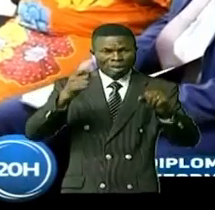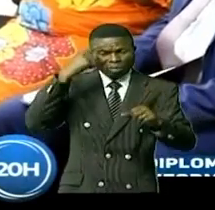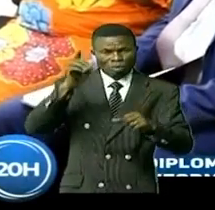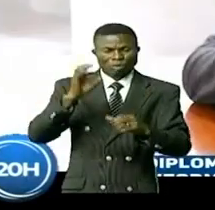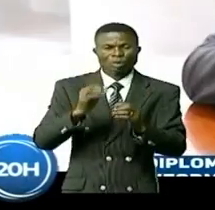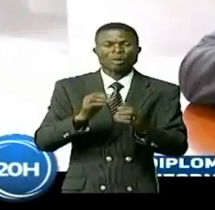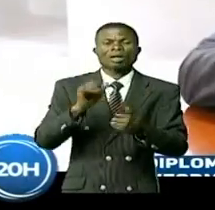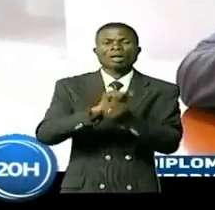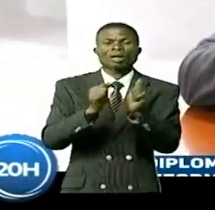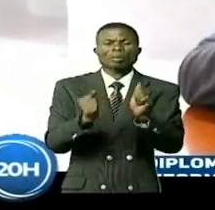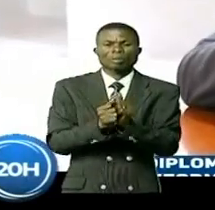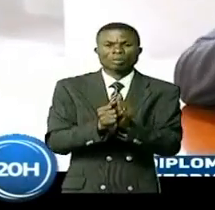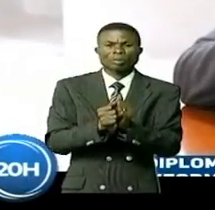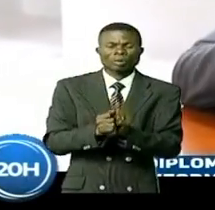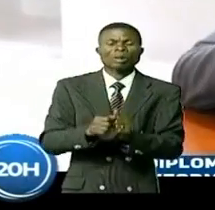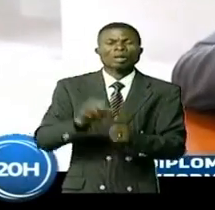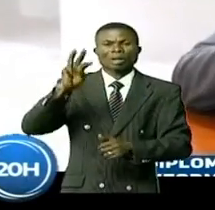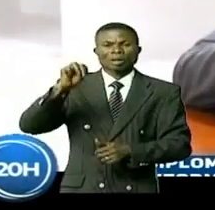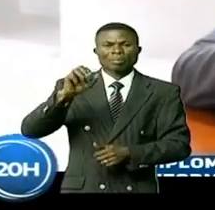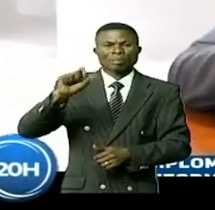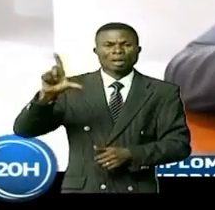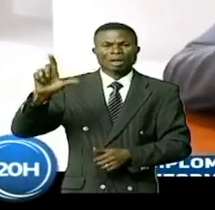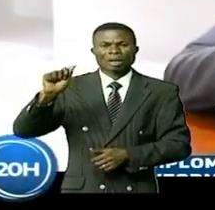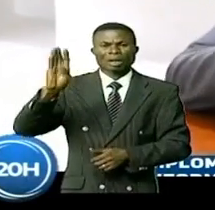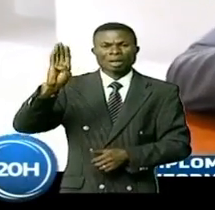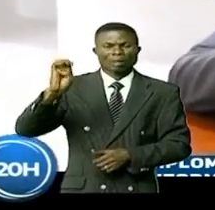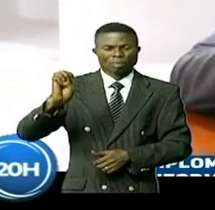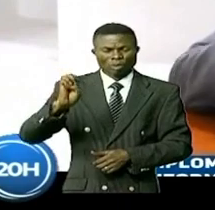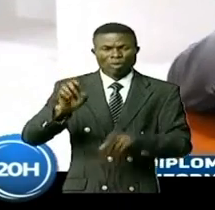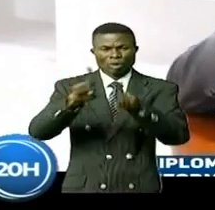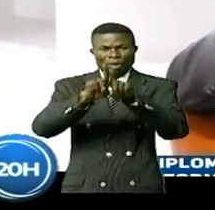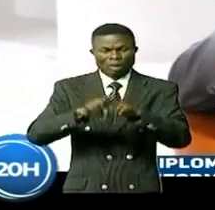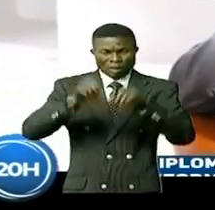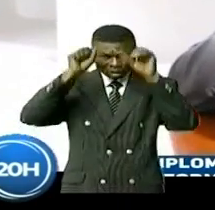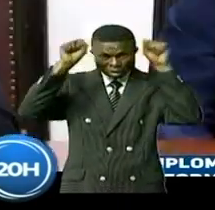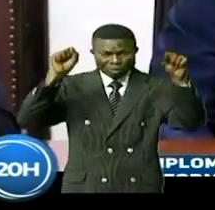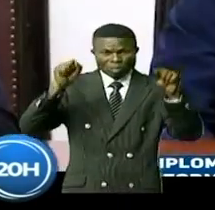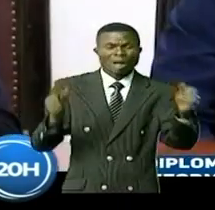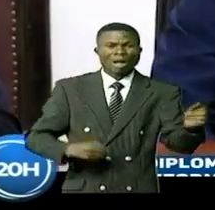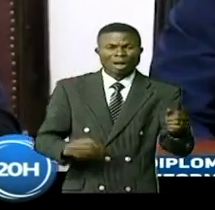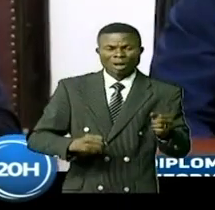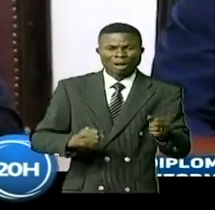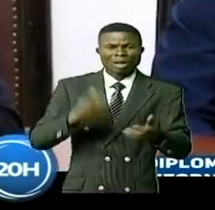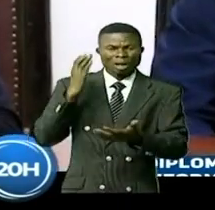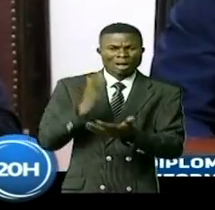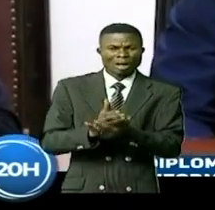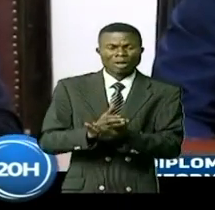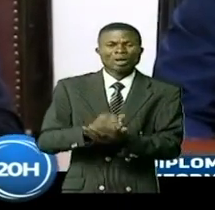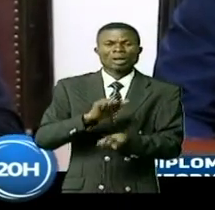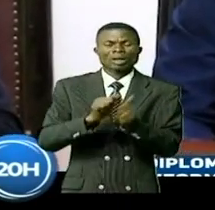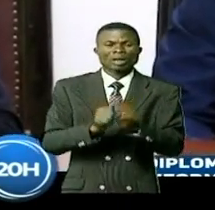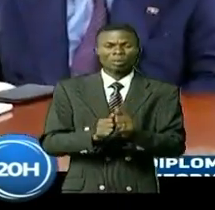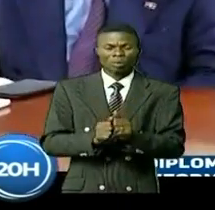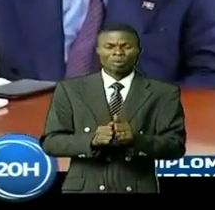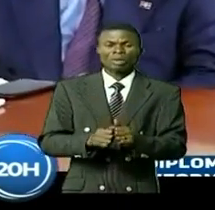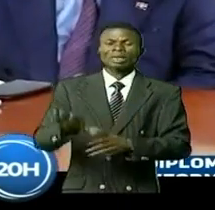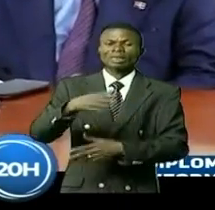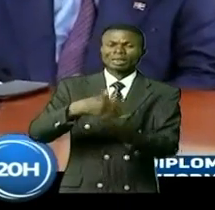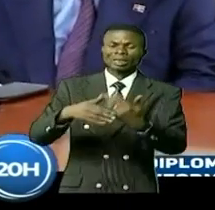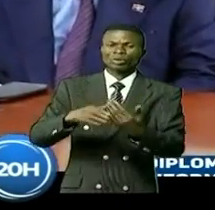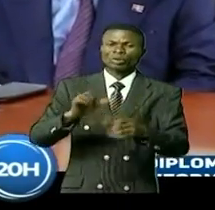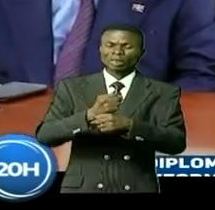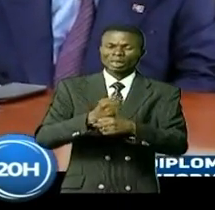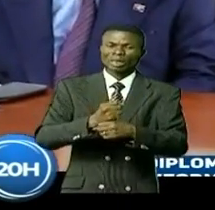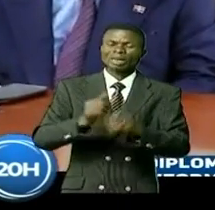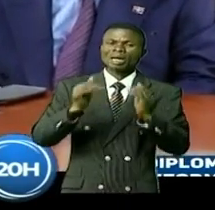le processus de Malabo et le président João Lourenço afin qu'il enlève l'épine que le Rwanda vient de planter dans le